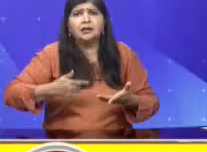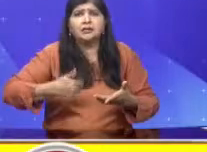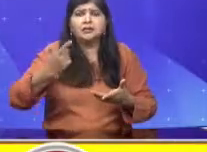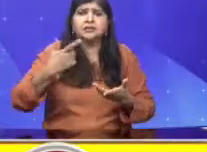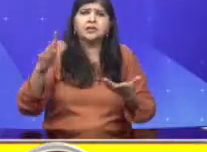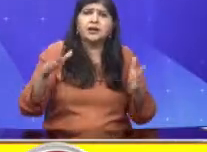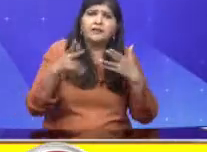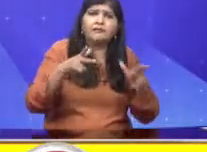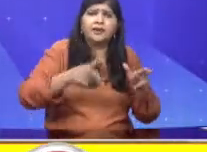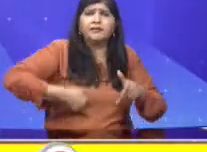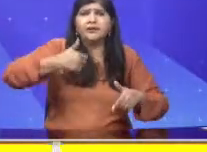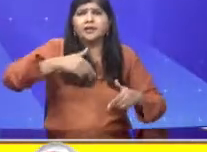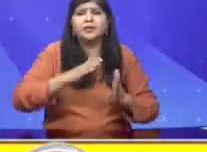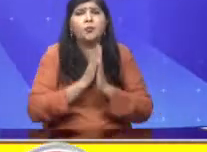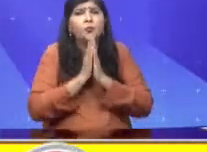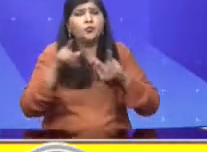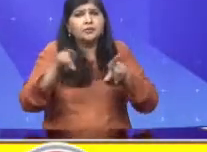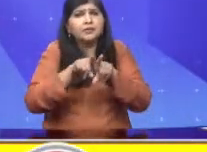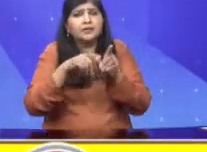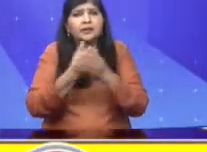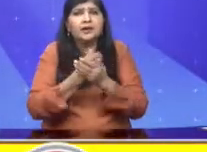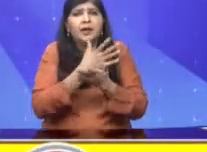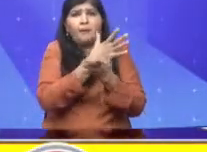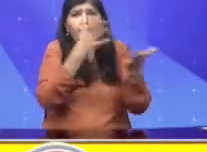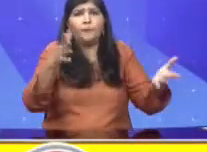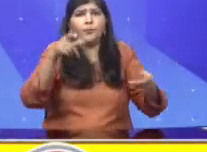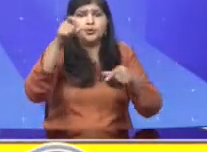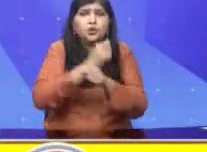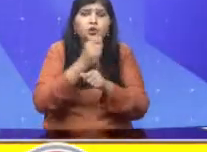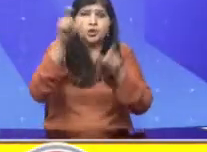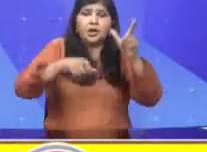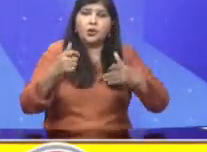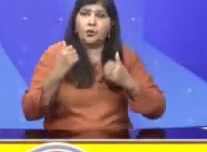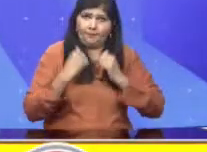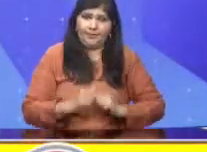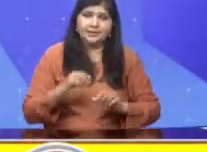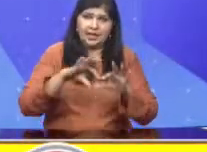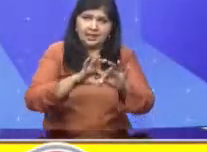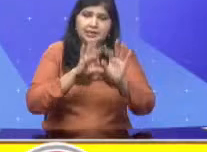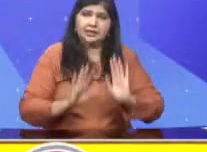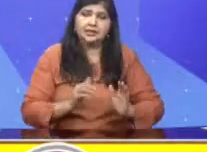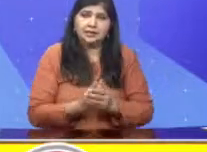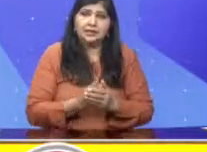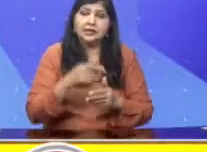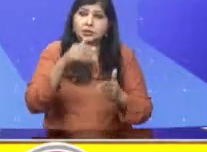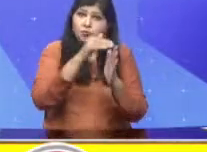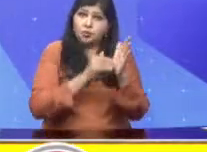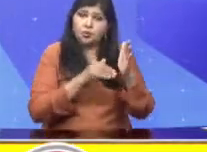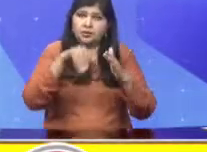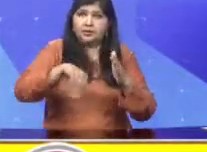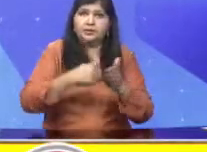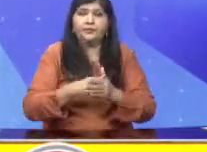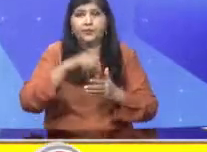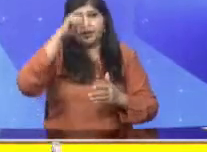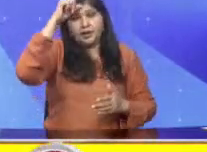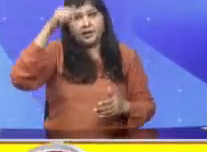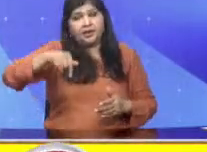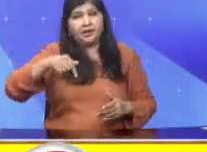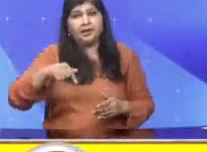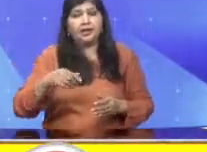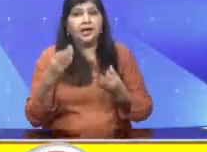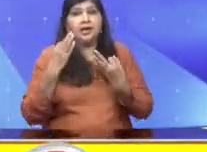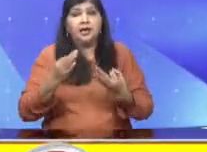धर्मगुरू और बड़ी संख्या में जॉर्जिया के लोग उपस्तित थे। इस कारकम में भारत की